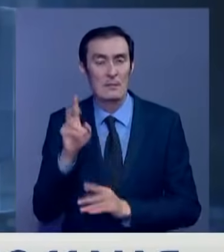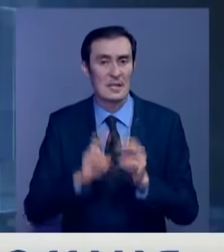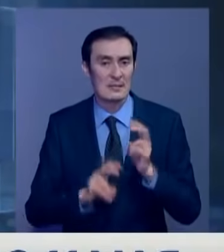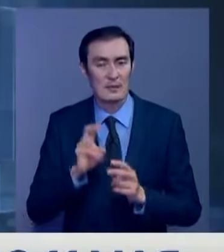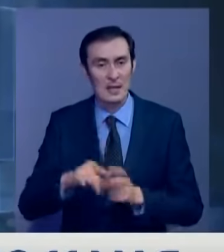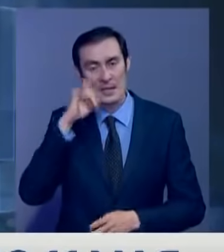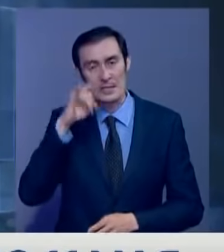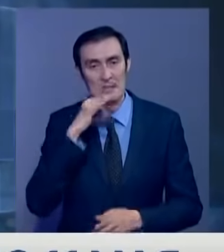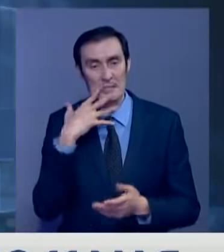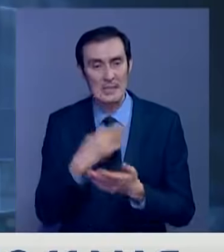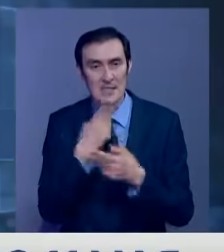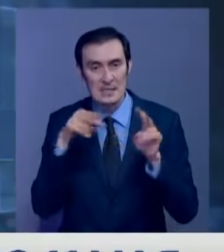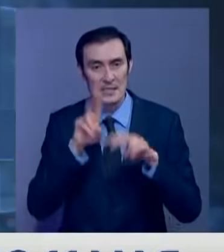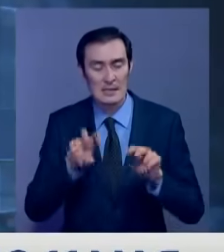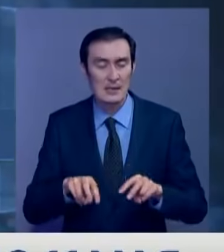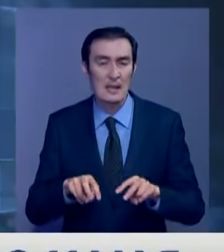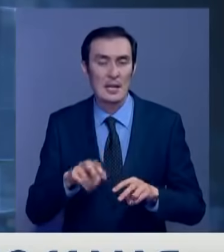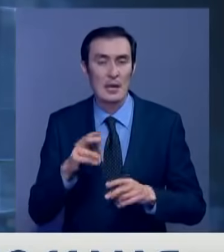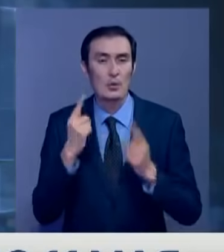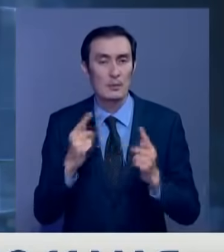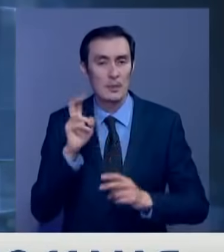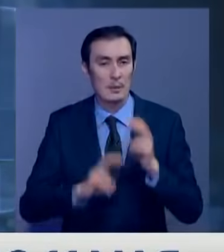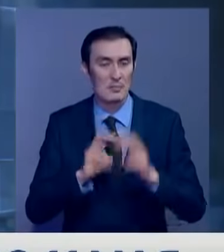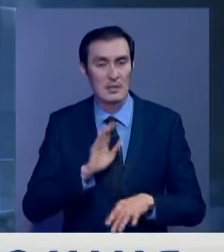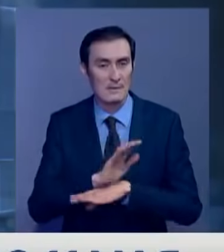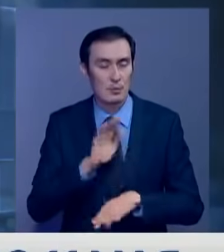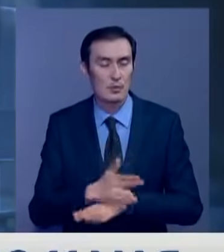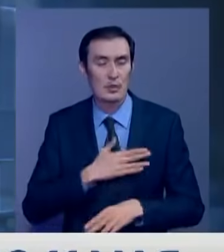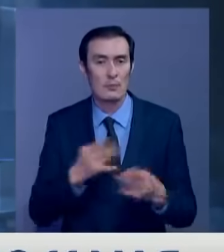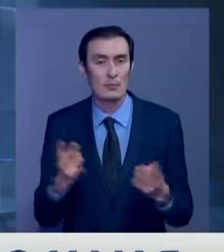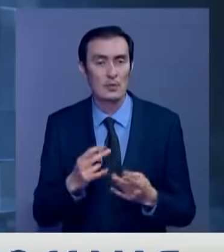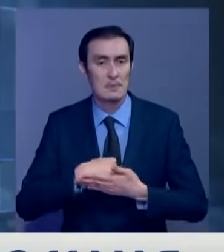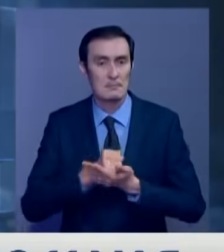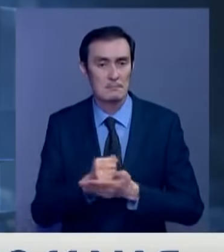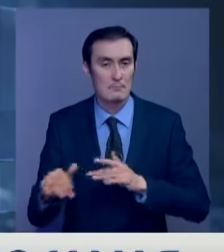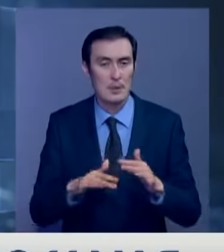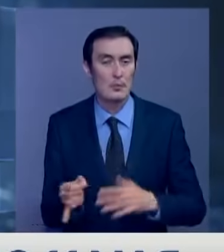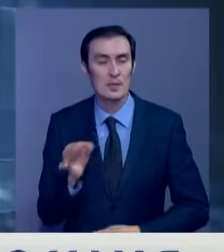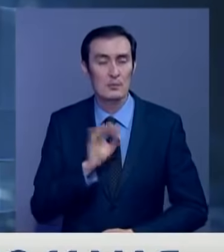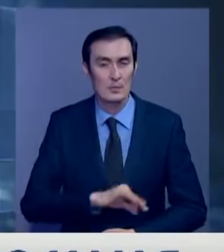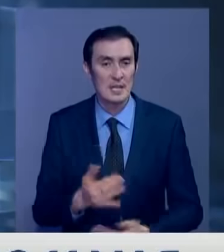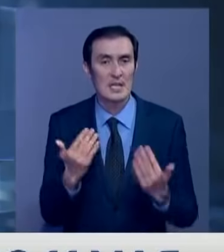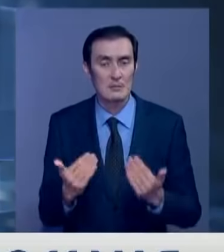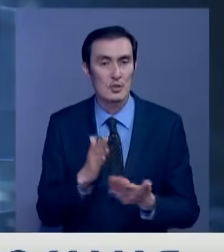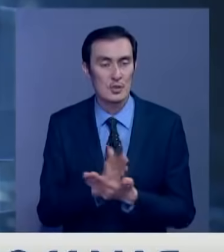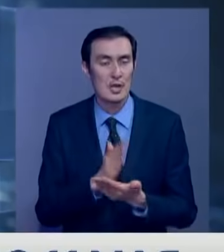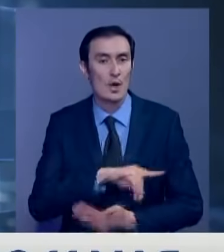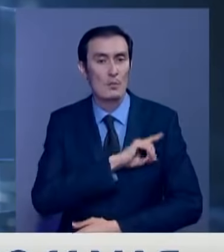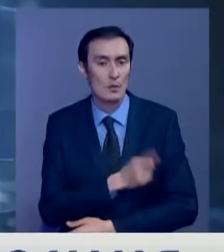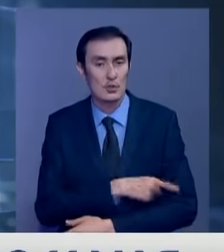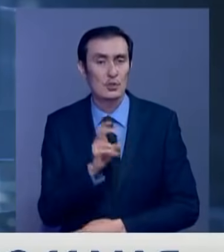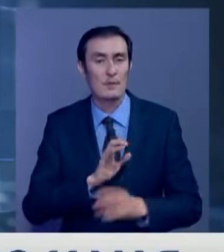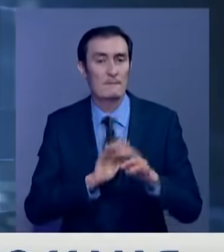производство отечественных тест-систем на промышленный уровень. Нам нужно принять меры по использованию имеющихся мощностей